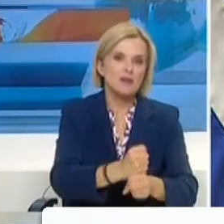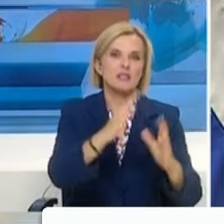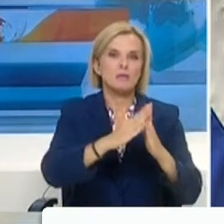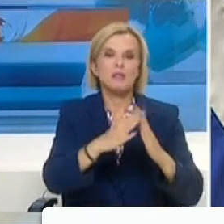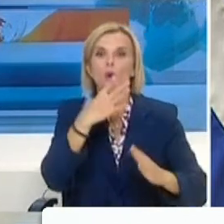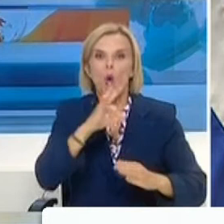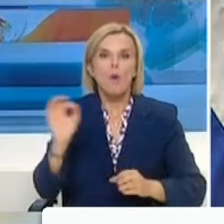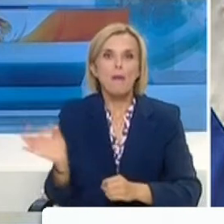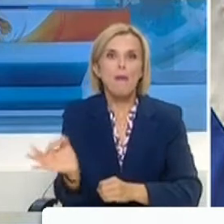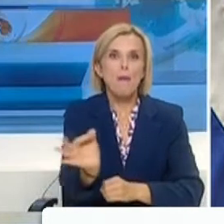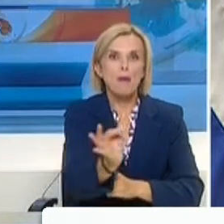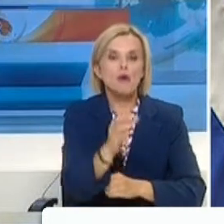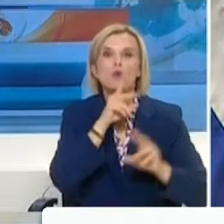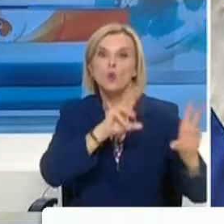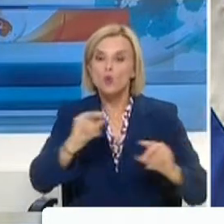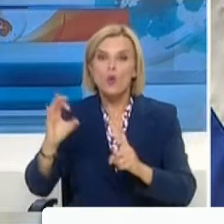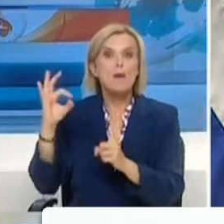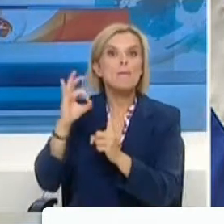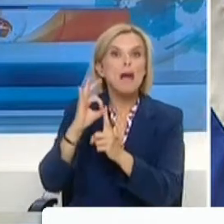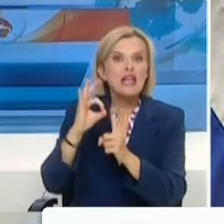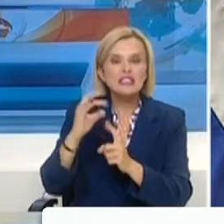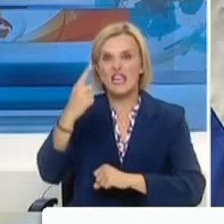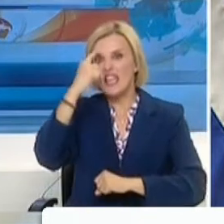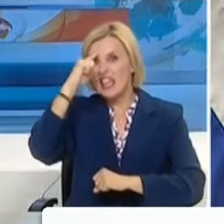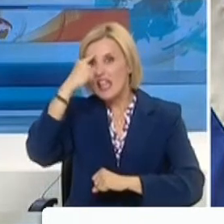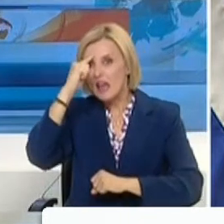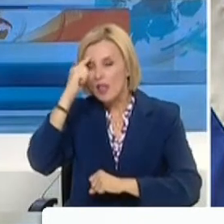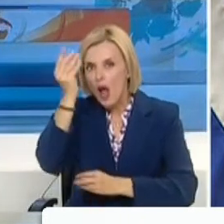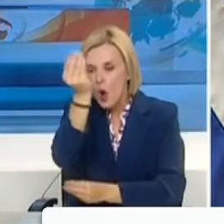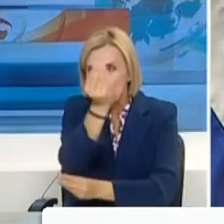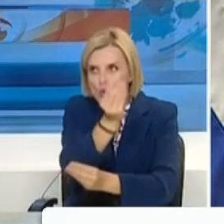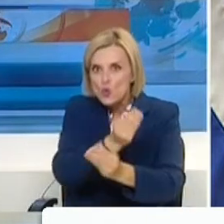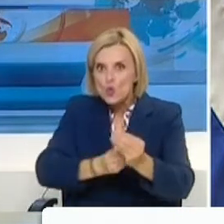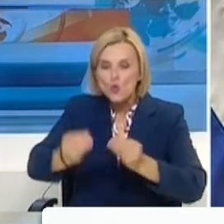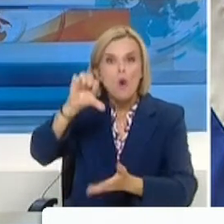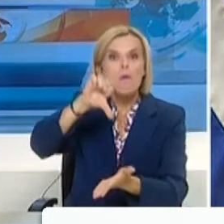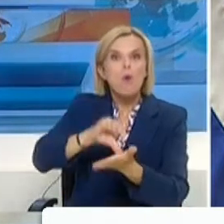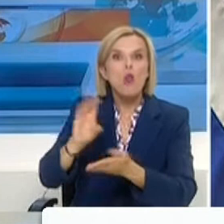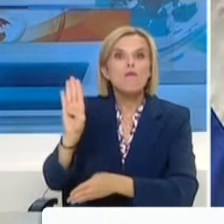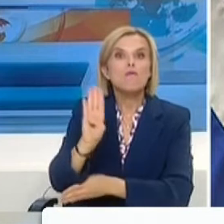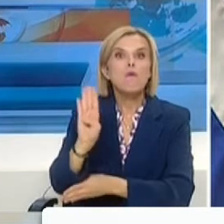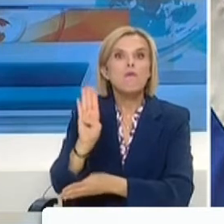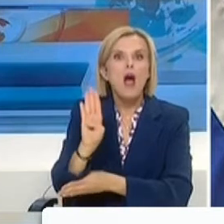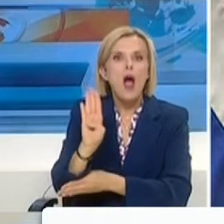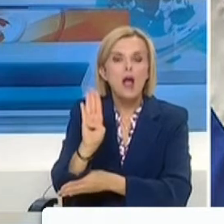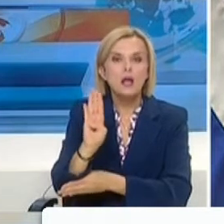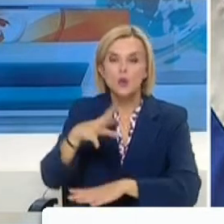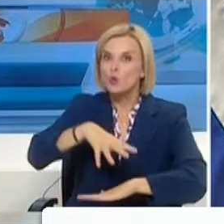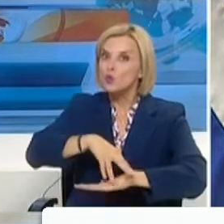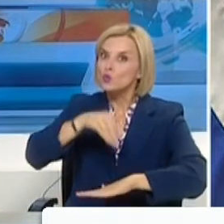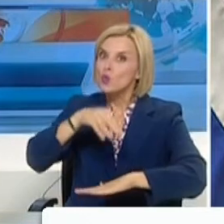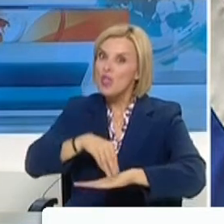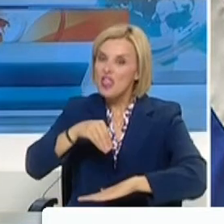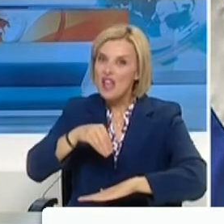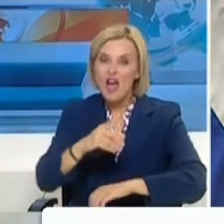απόστασης. Στο Πακιστάν το ίδιο. Η Ινδία αρχίζει να ζει ένα εφιάλτη στη Βομβάη. Η Σουηδία, μια χώρα με